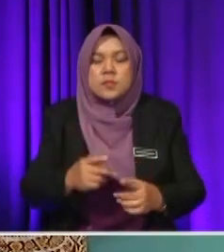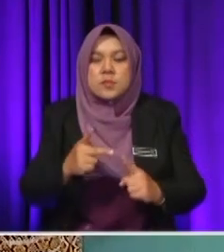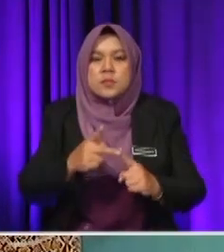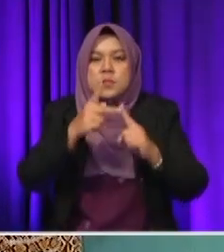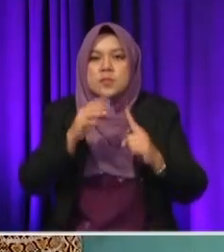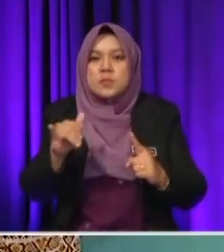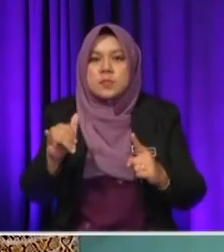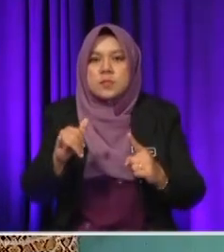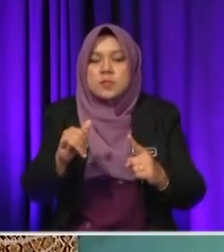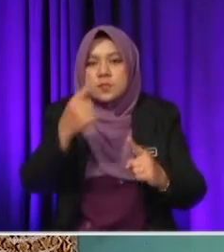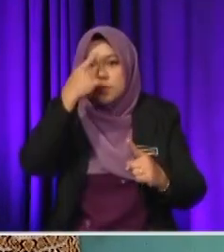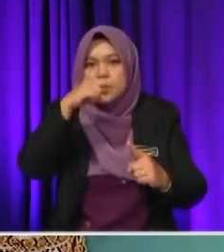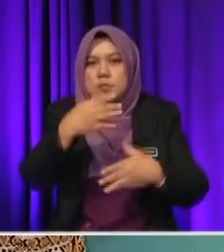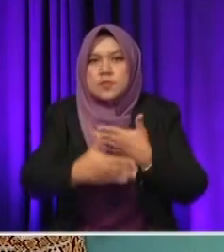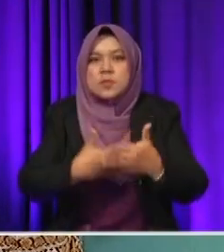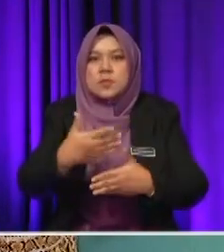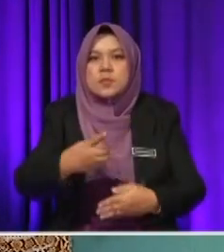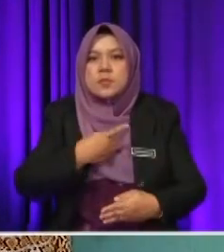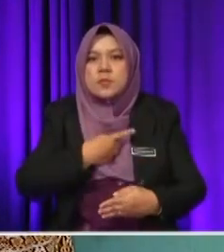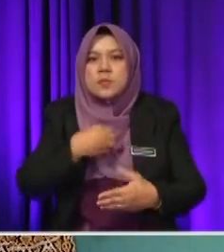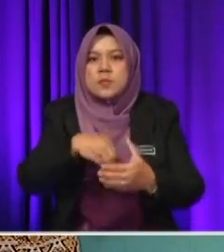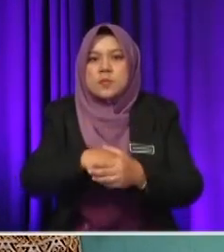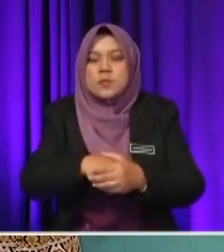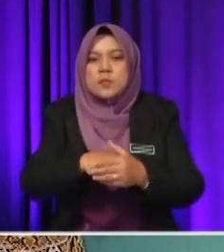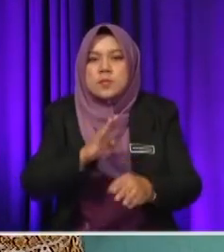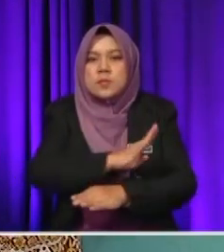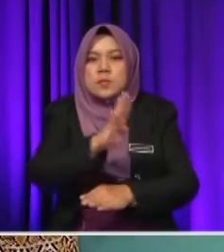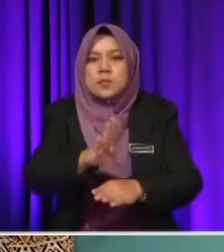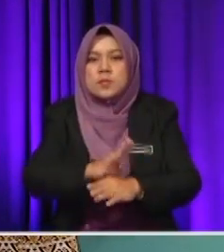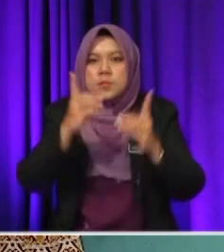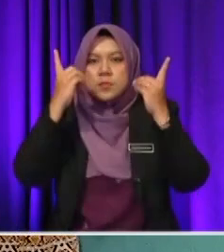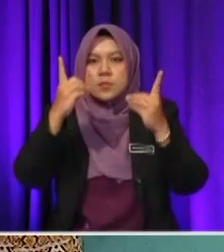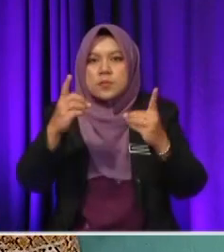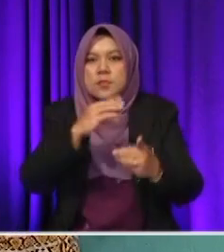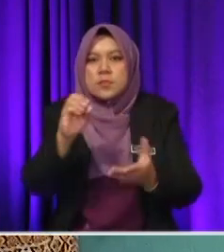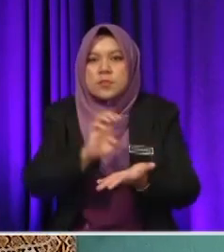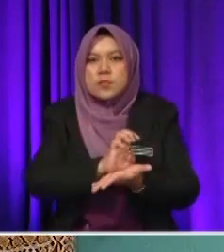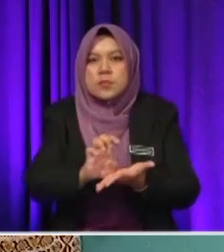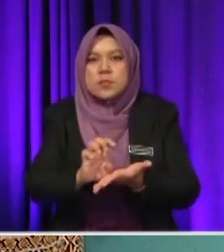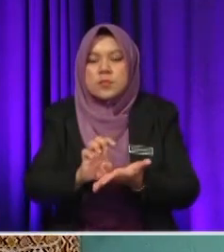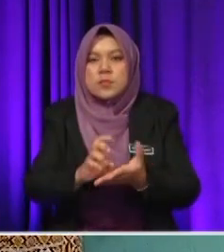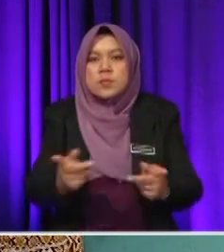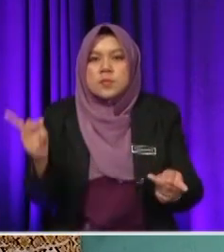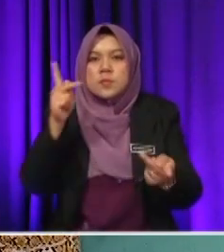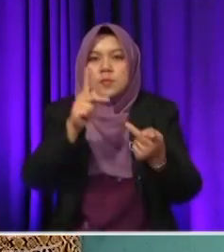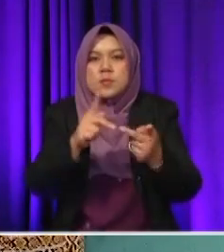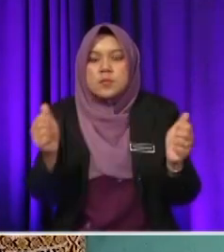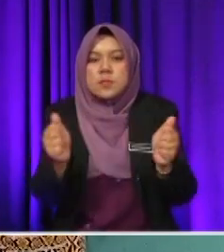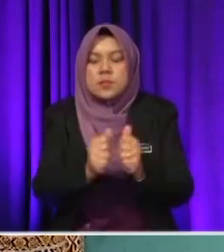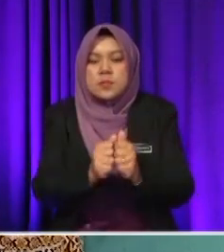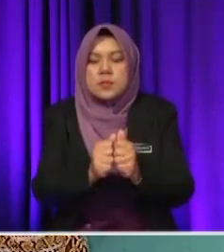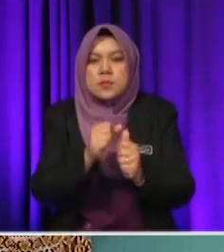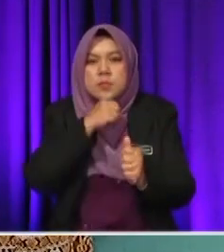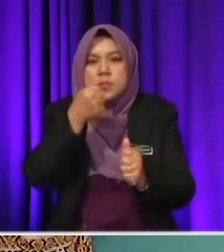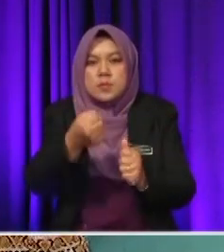untuk memajukan diri dalam bidang pendidikan dan juga ekonomi jadi sesuai dengan kegesaan ataupun